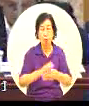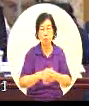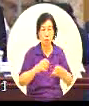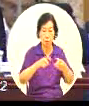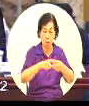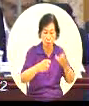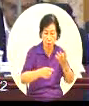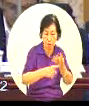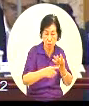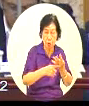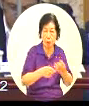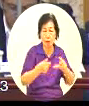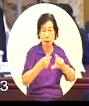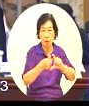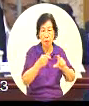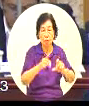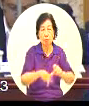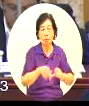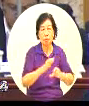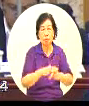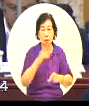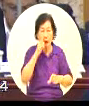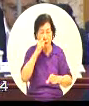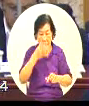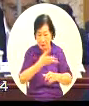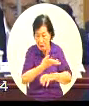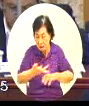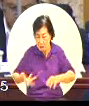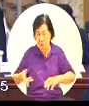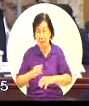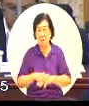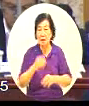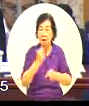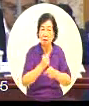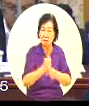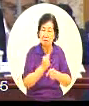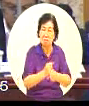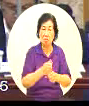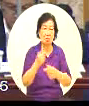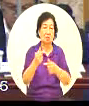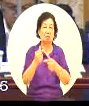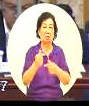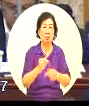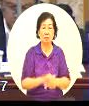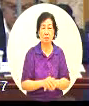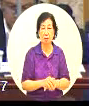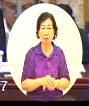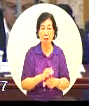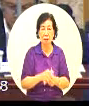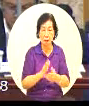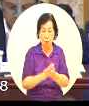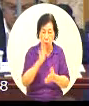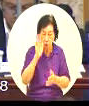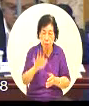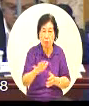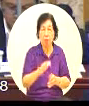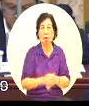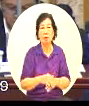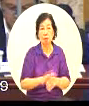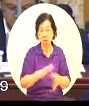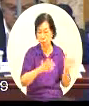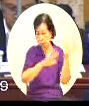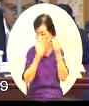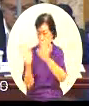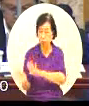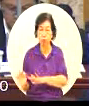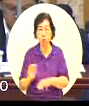的一些污水来到工业区里面做好的处理。那我觉得这个可能是未来一个趋势，也是同时解决